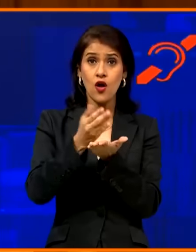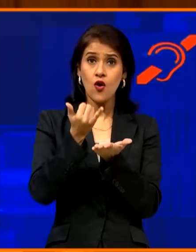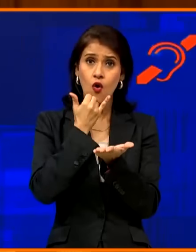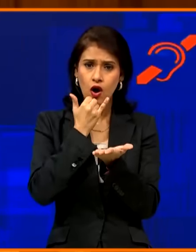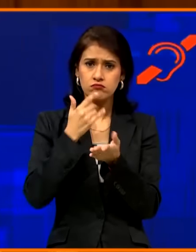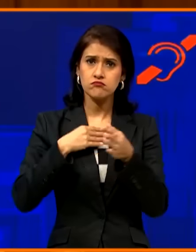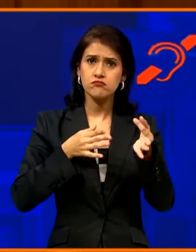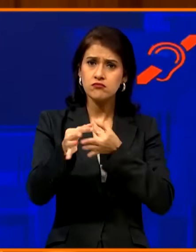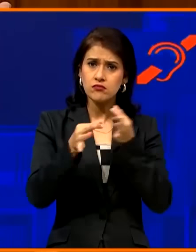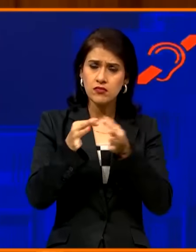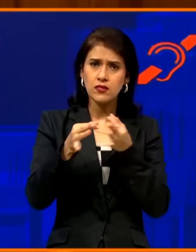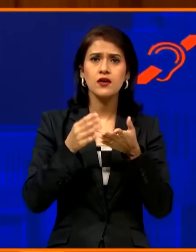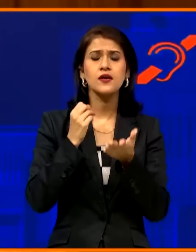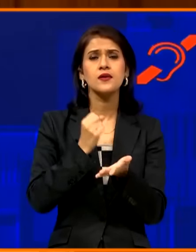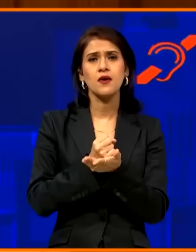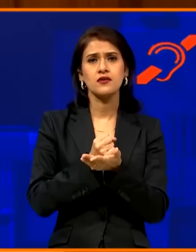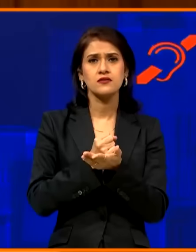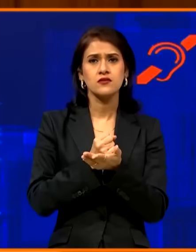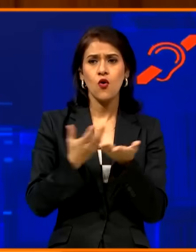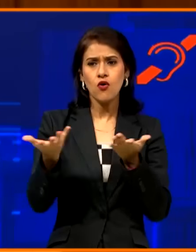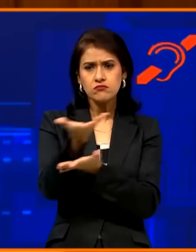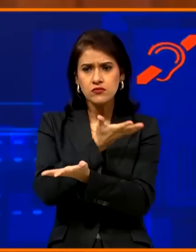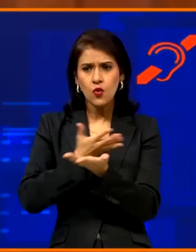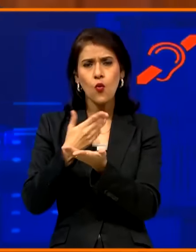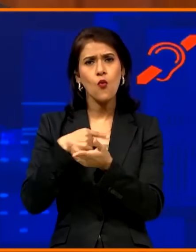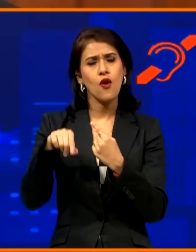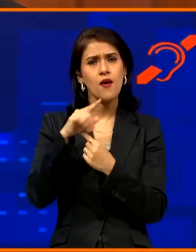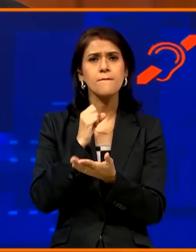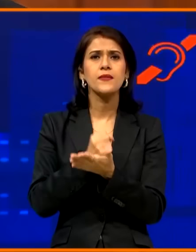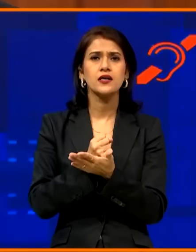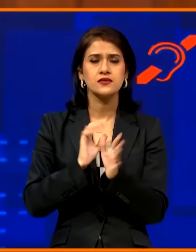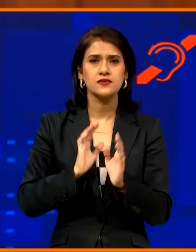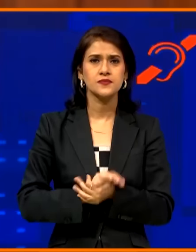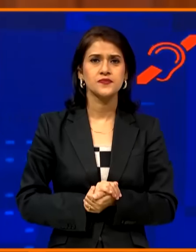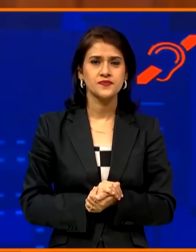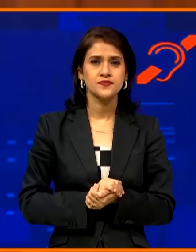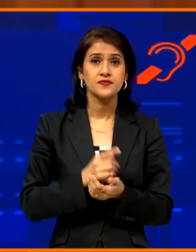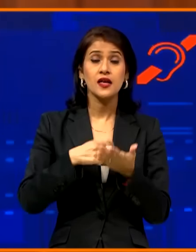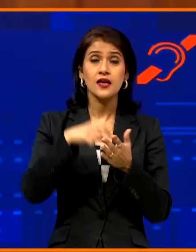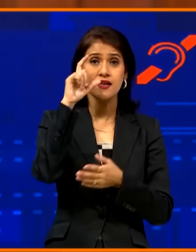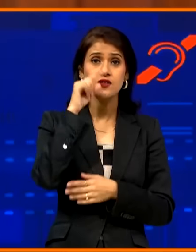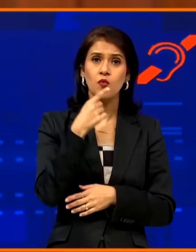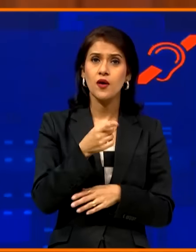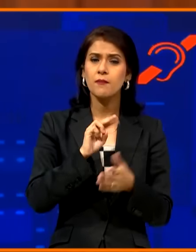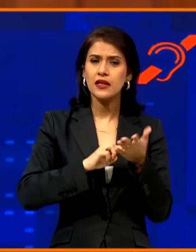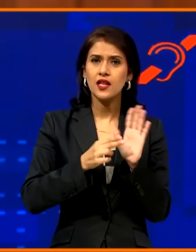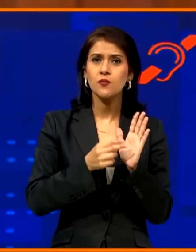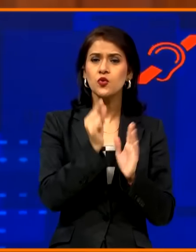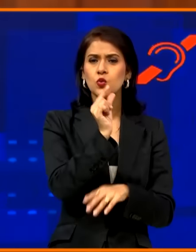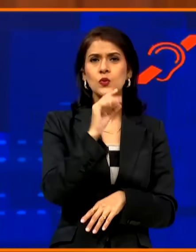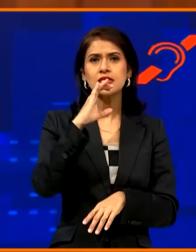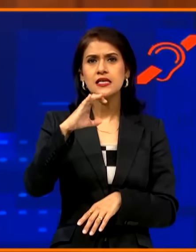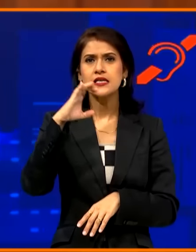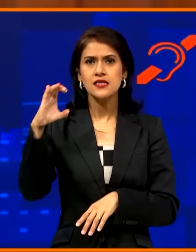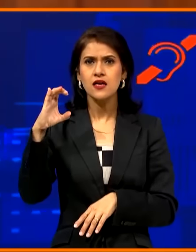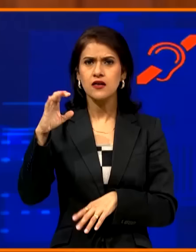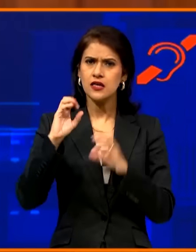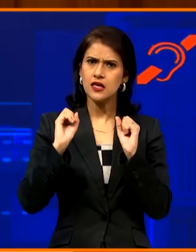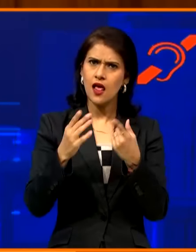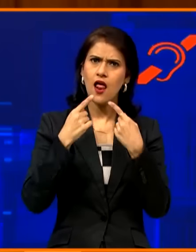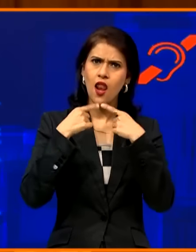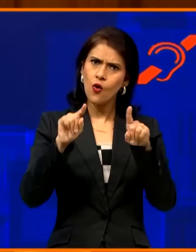को ठीक से बैठ के इस पर चिंता करनी चाहिए तो इसका मतलब है कि जो यूनिफॉर्म सिविल कोड है व भी लग जाना चाहिए